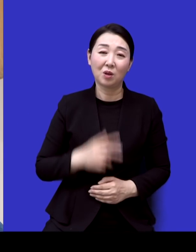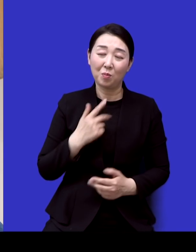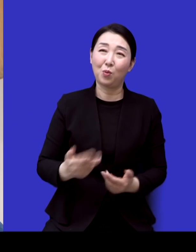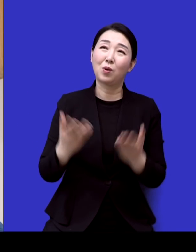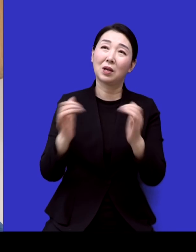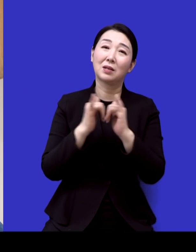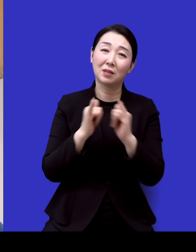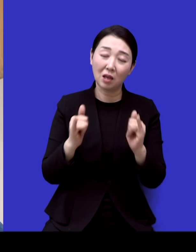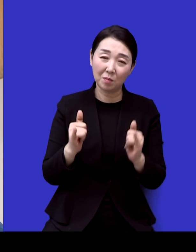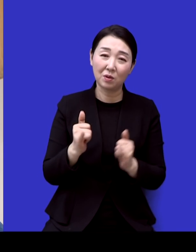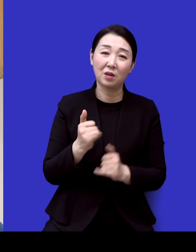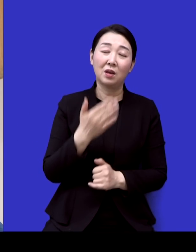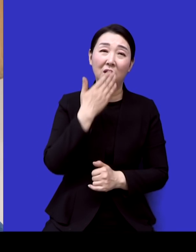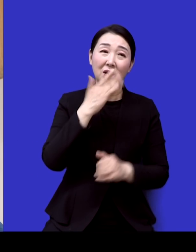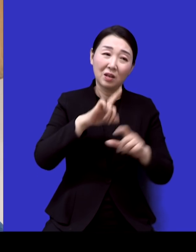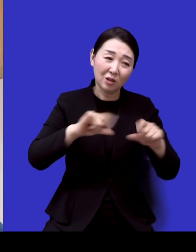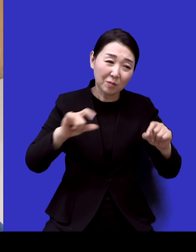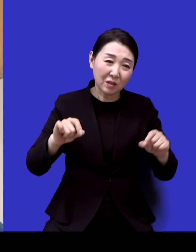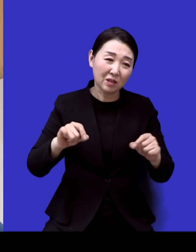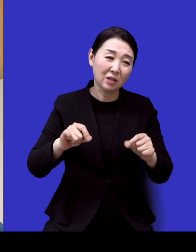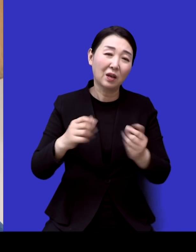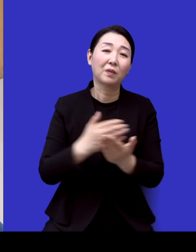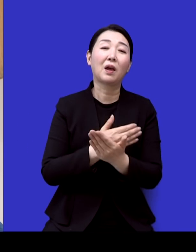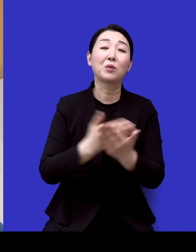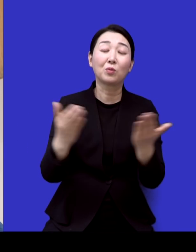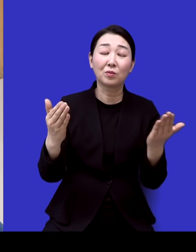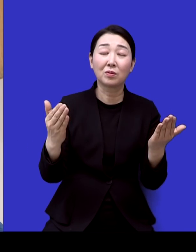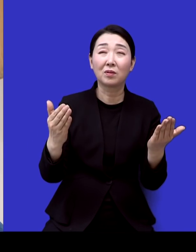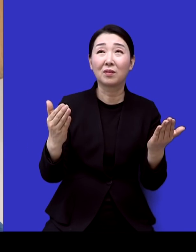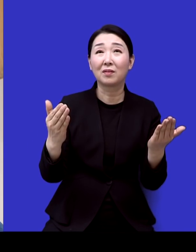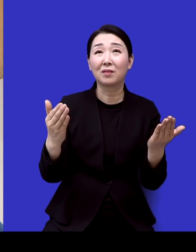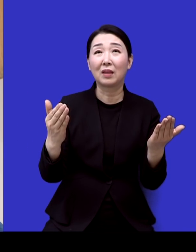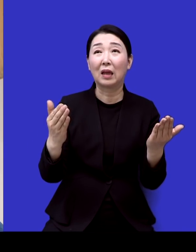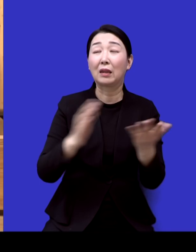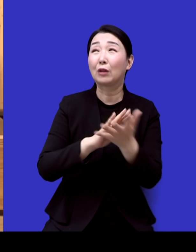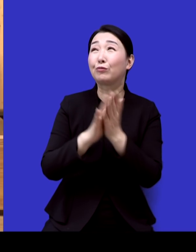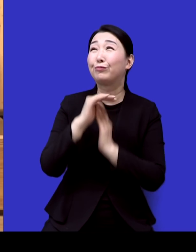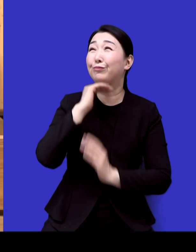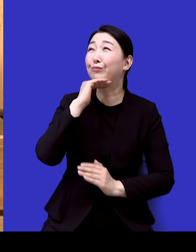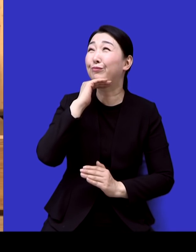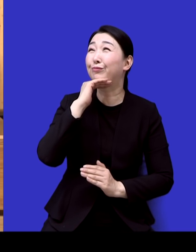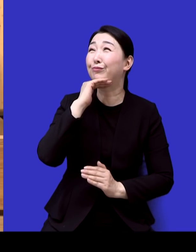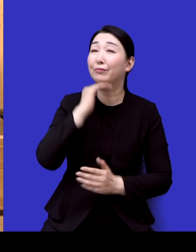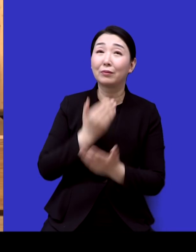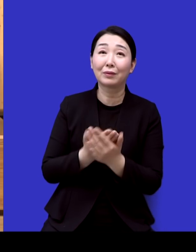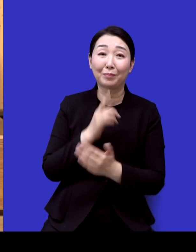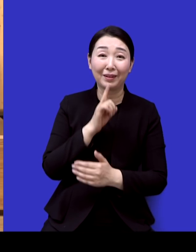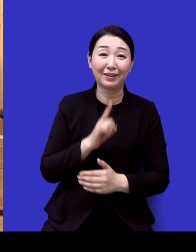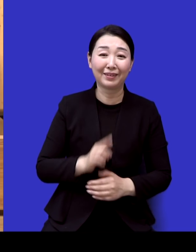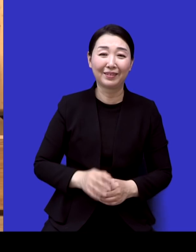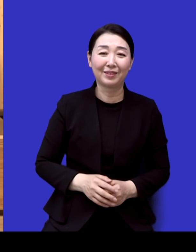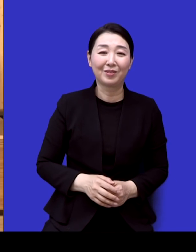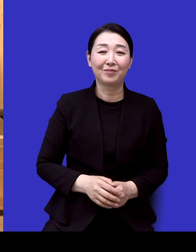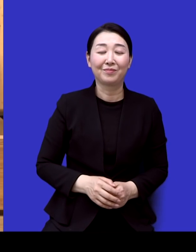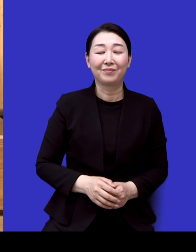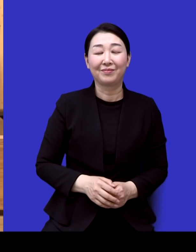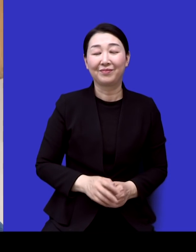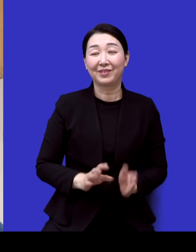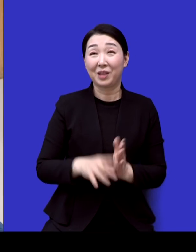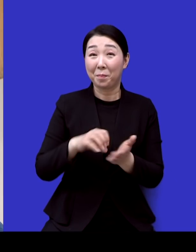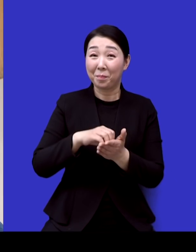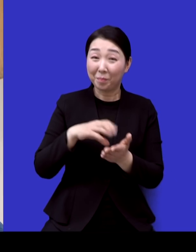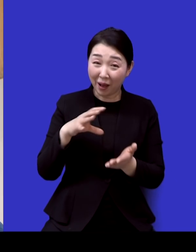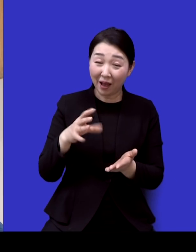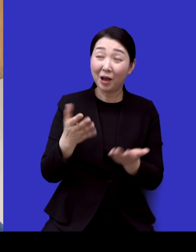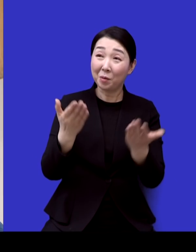봉사하시는 분들이 식료품을 나눠주는 불쌍한 분들 때가 예, 있는데 예, 예. 제가 줄 서가지고 아. 이제 식료품 받아서 뭐